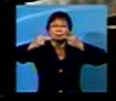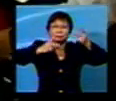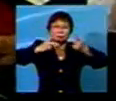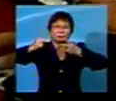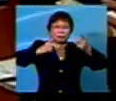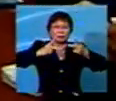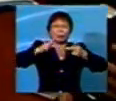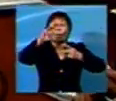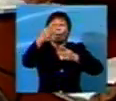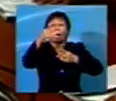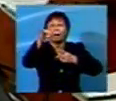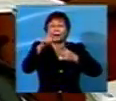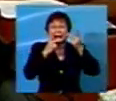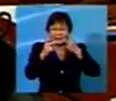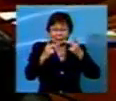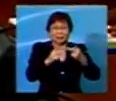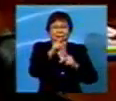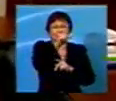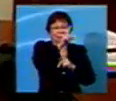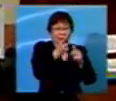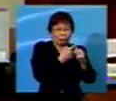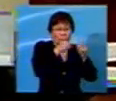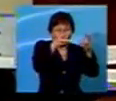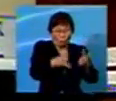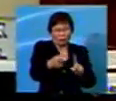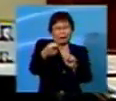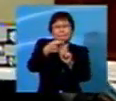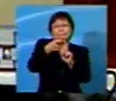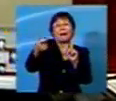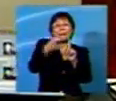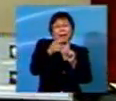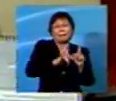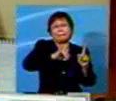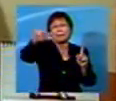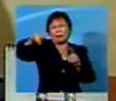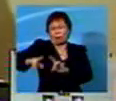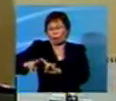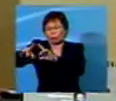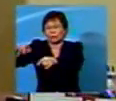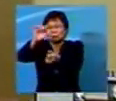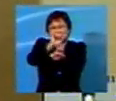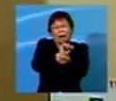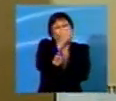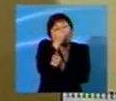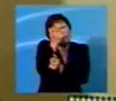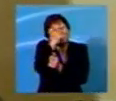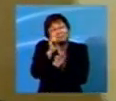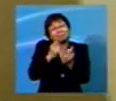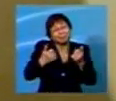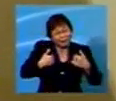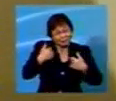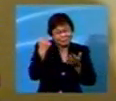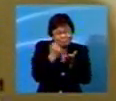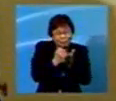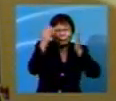berkata dalam kes pertama seorang lelaki warga Pakistan yang menunggu penerbangan ke Perth Australia ditahan kerana disyaki memiliki